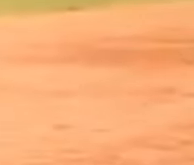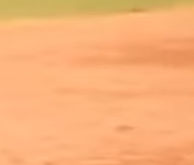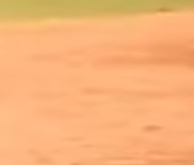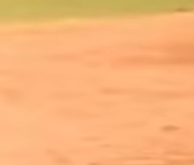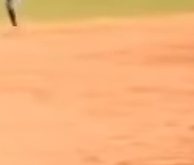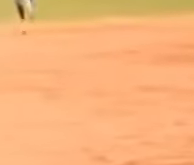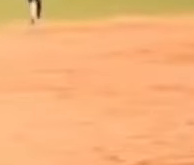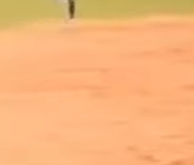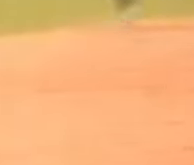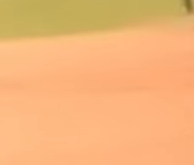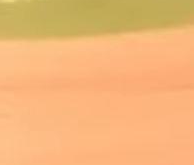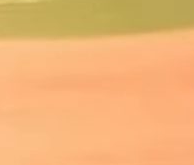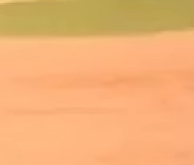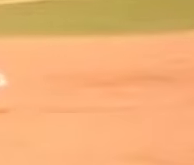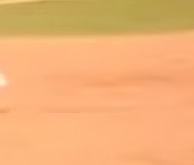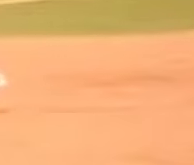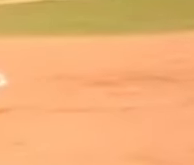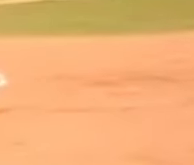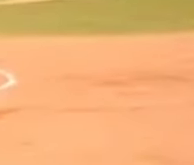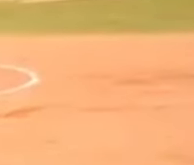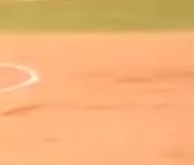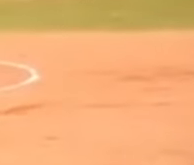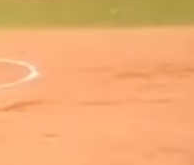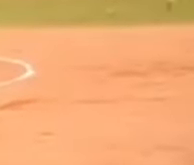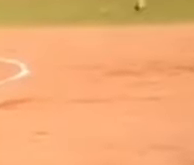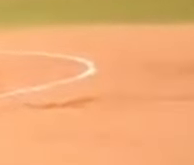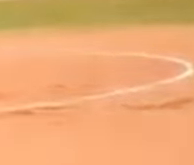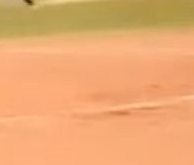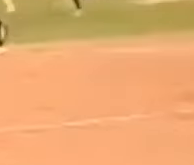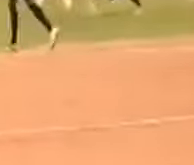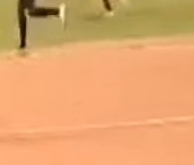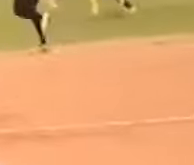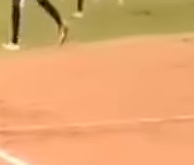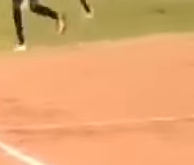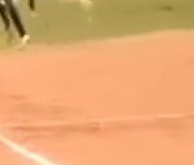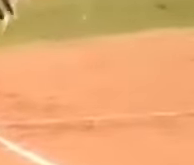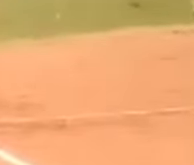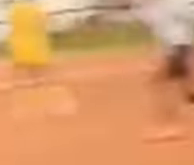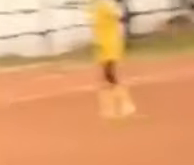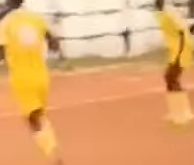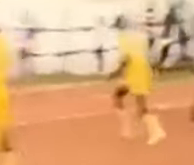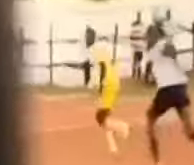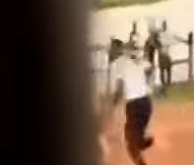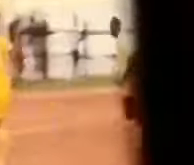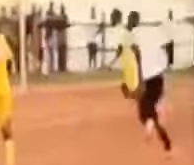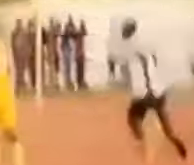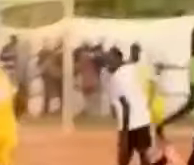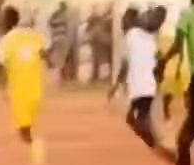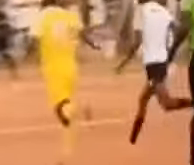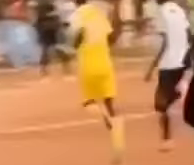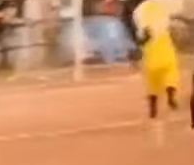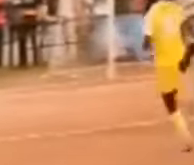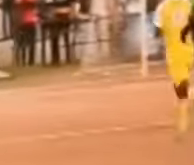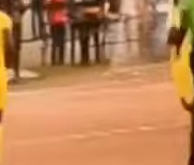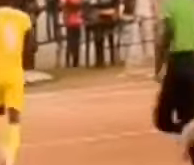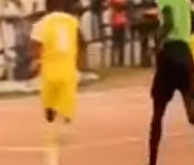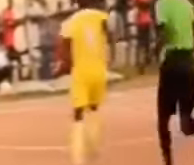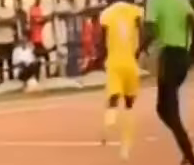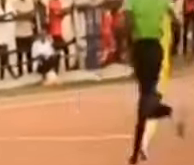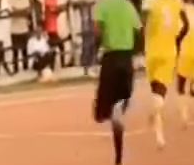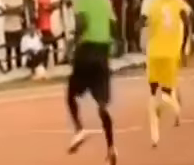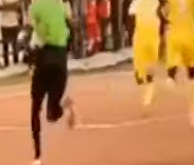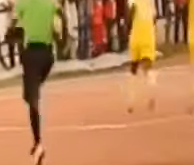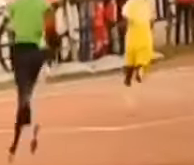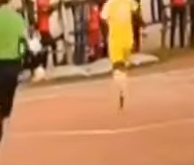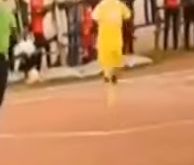Buweekula nagwo teguwedde. Buluuli ekulembedde ekibinja ekisooka n'obubonero 13 Buddu 11, nga Ssingo ekulembedde